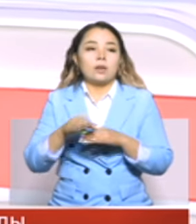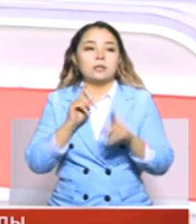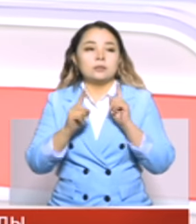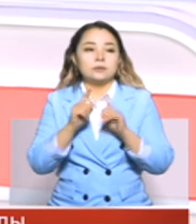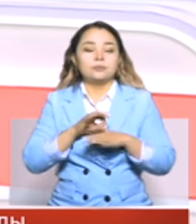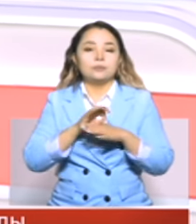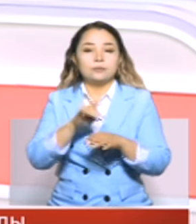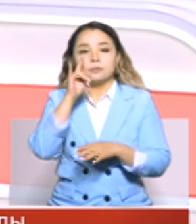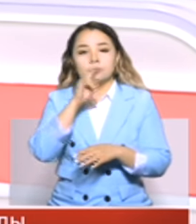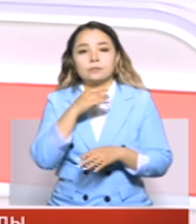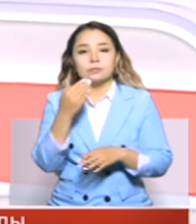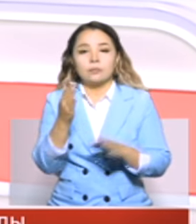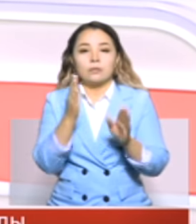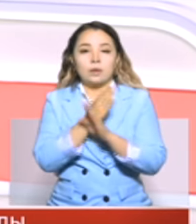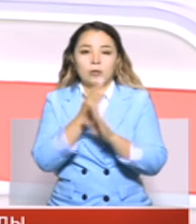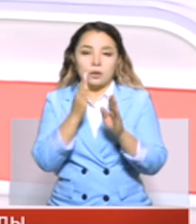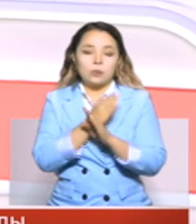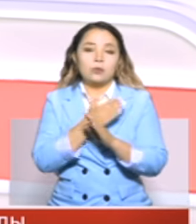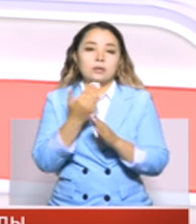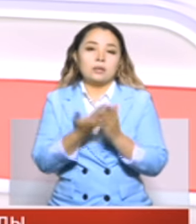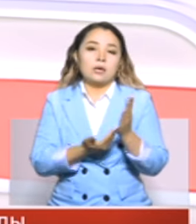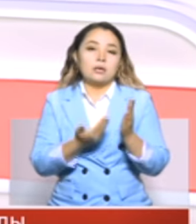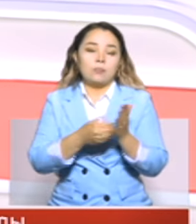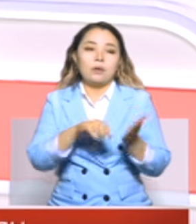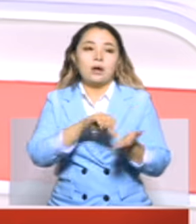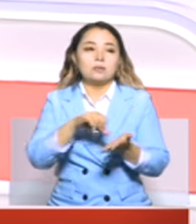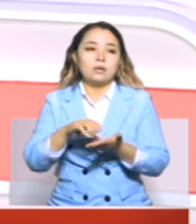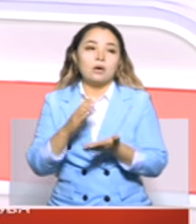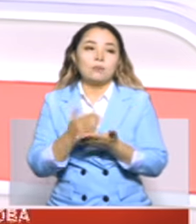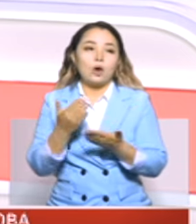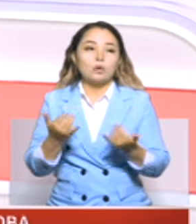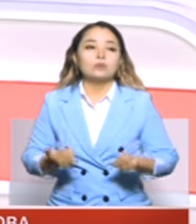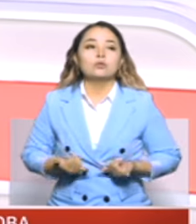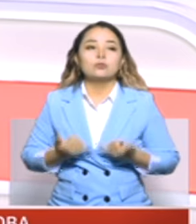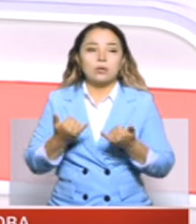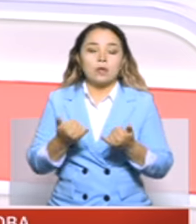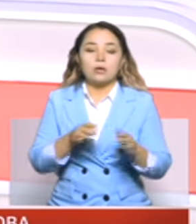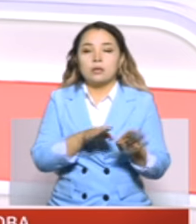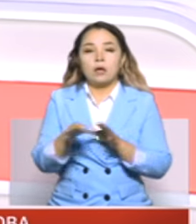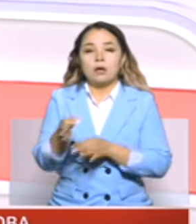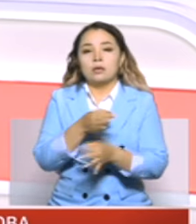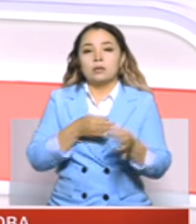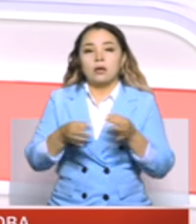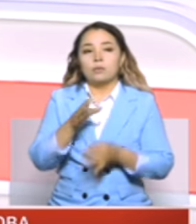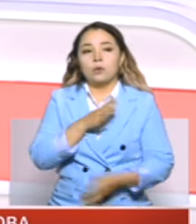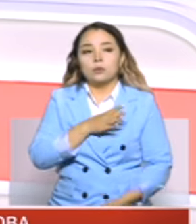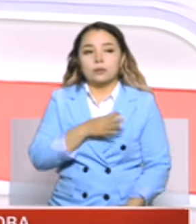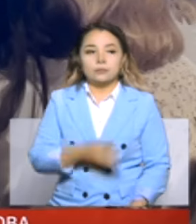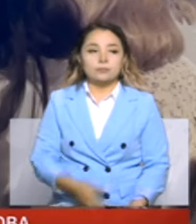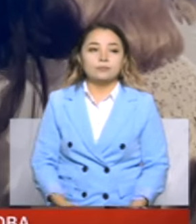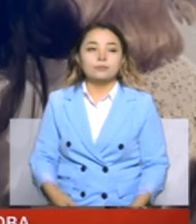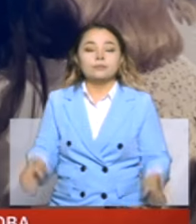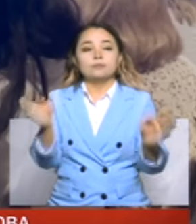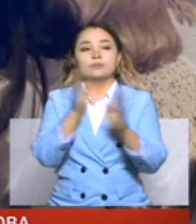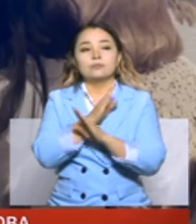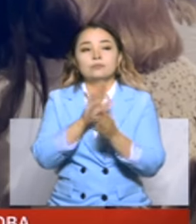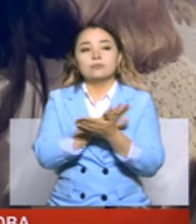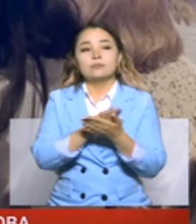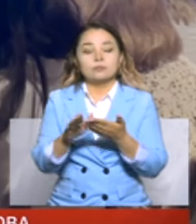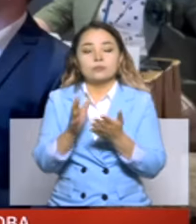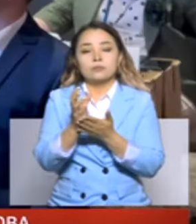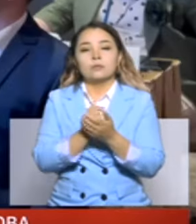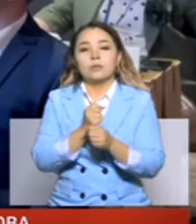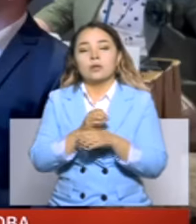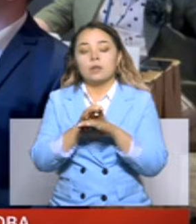семинарға қазақстандық экологтар мен сарапшылар да қатысып, ұсыныстарын ортаға салды. Табиғат тазалығын сақтау